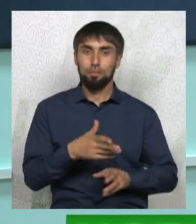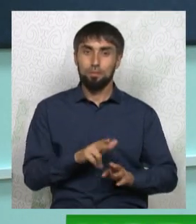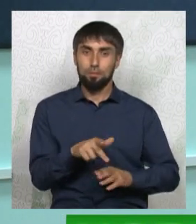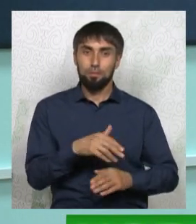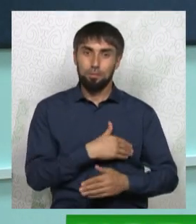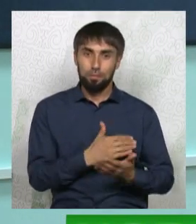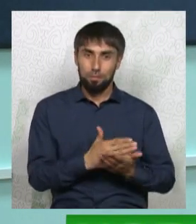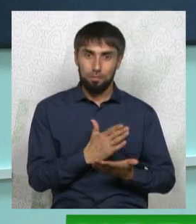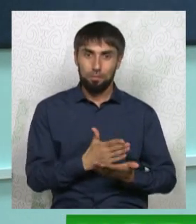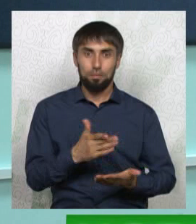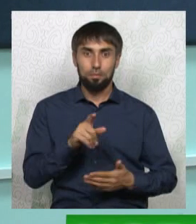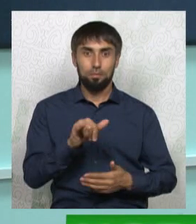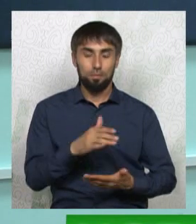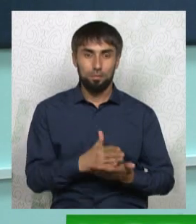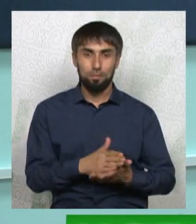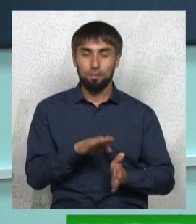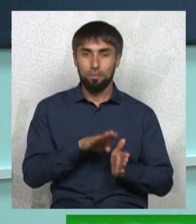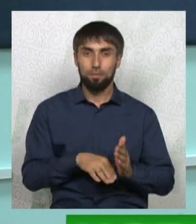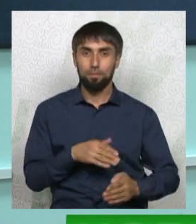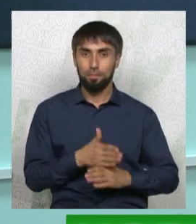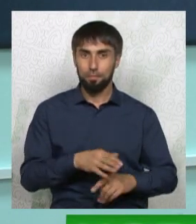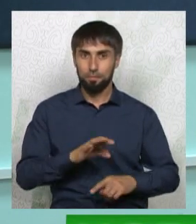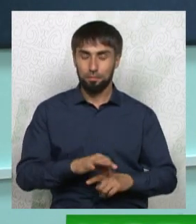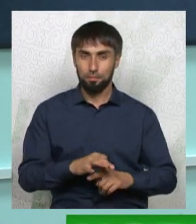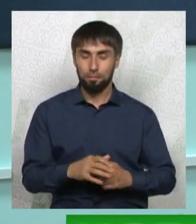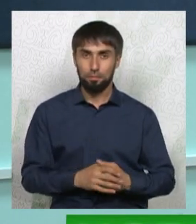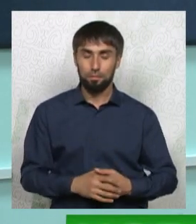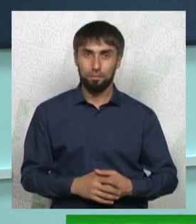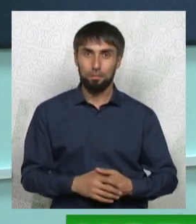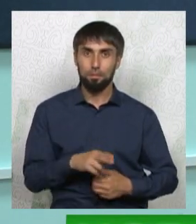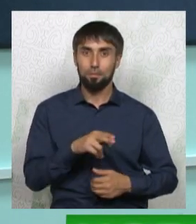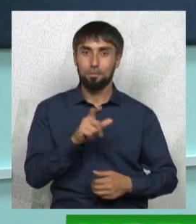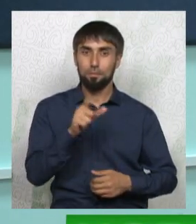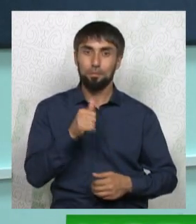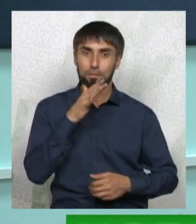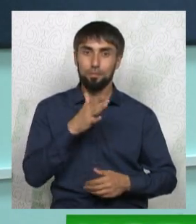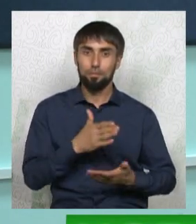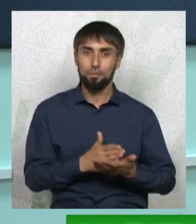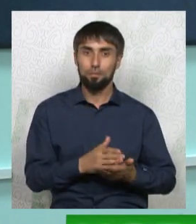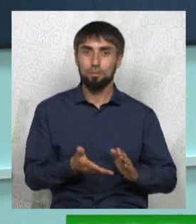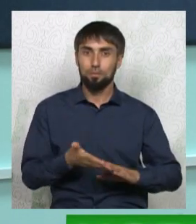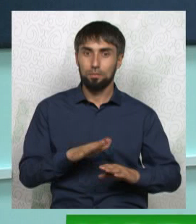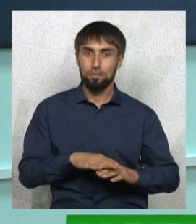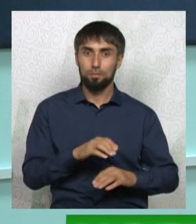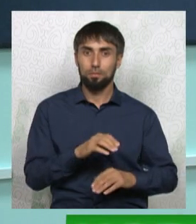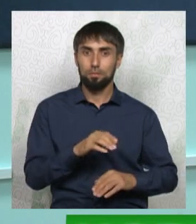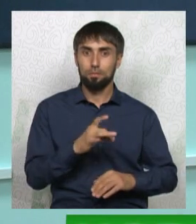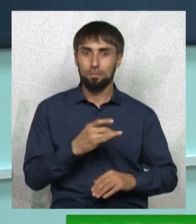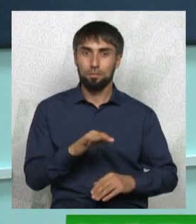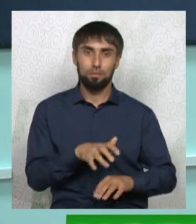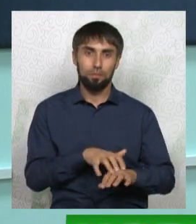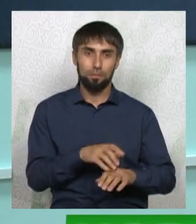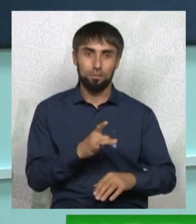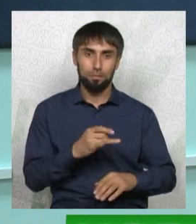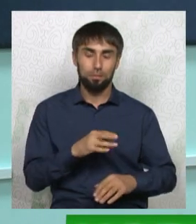температурящих, пациенты, у которых идут осложнения хронических заболеваний, пациенты, у которых в анамнезе тяжелые анафилактические реакции,